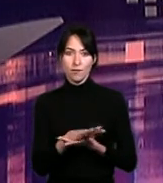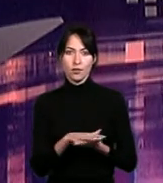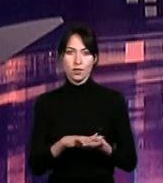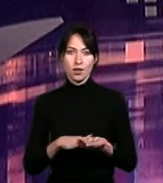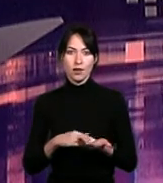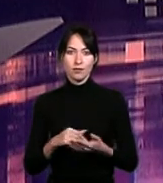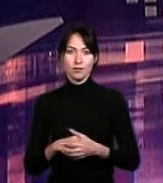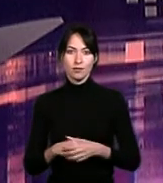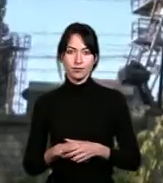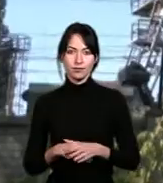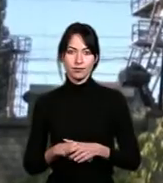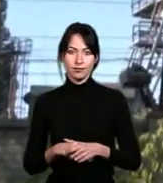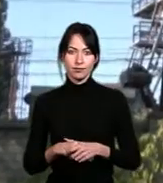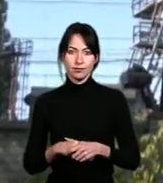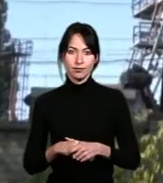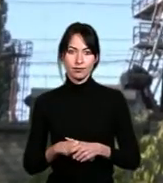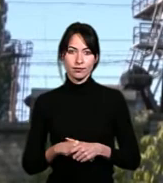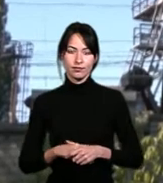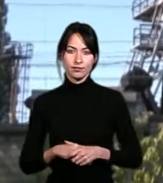Дешкіна дізнавалася.